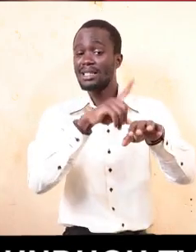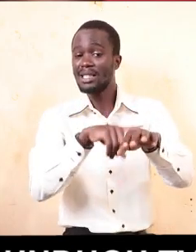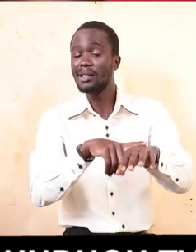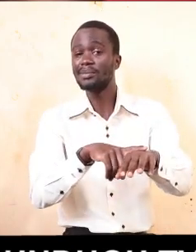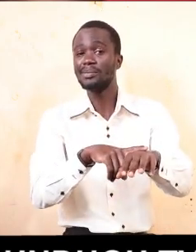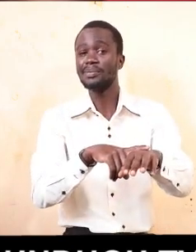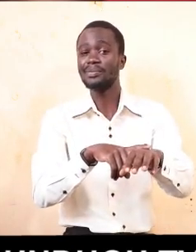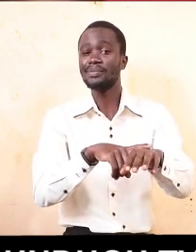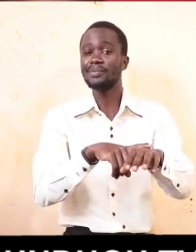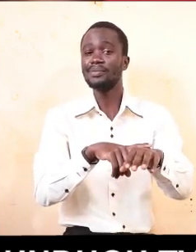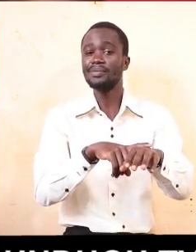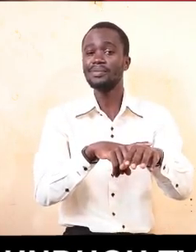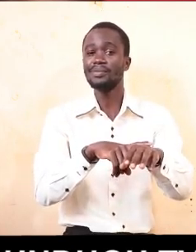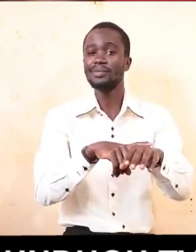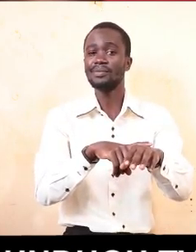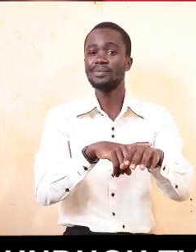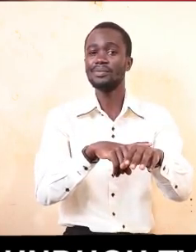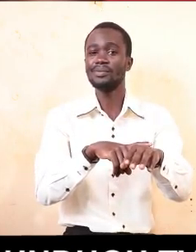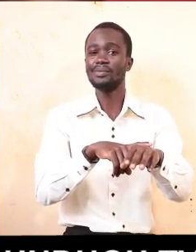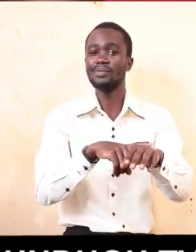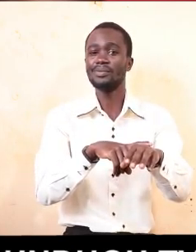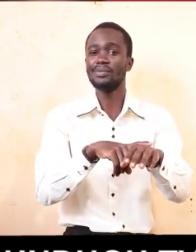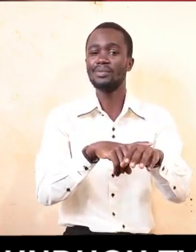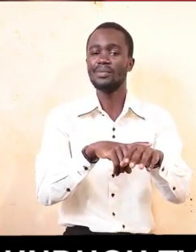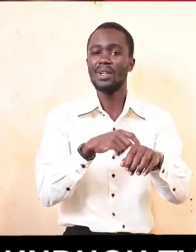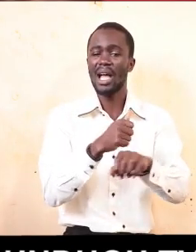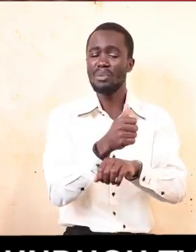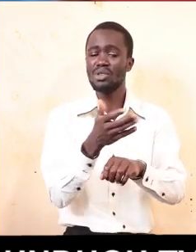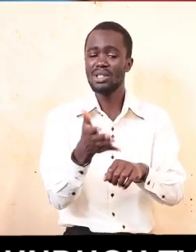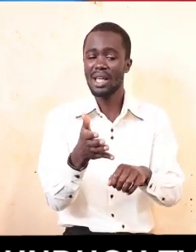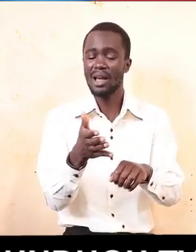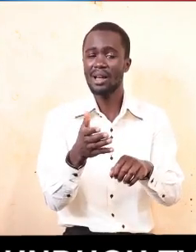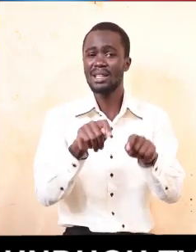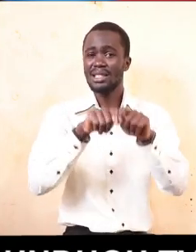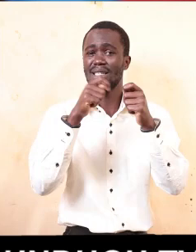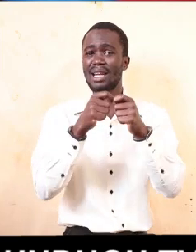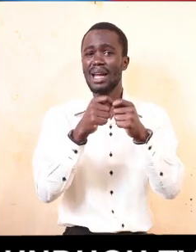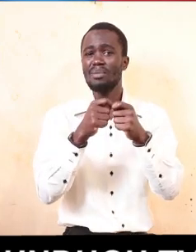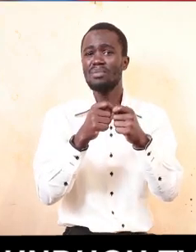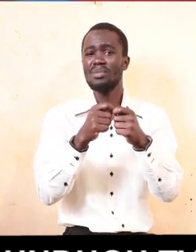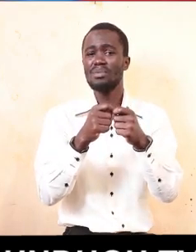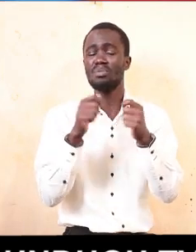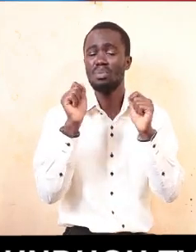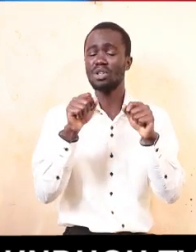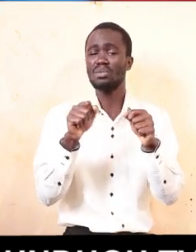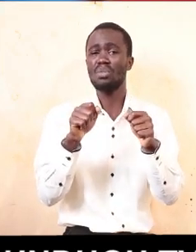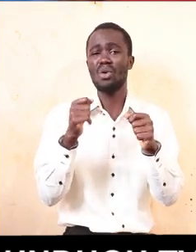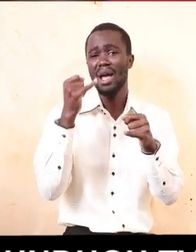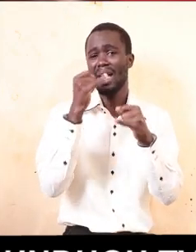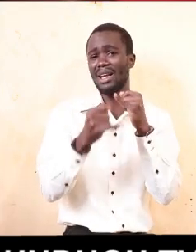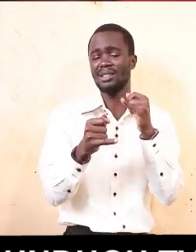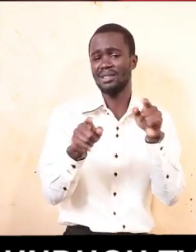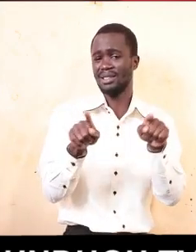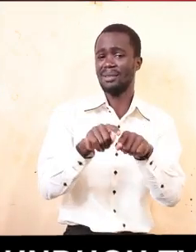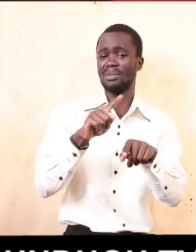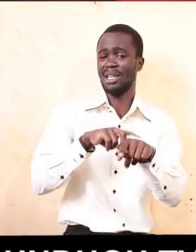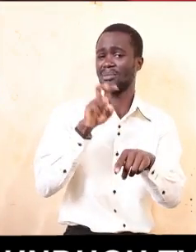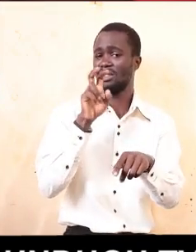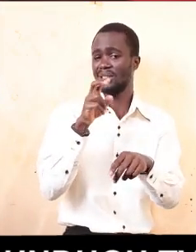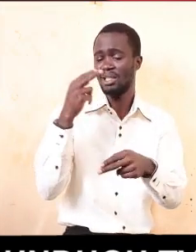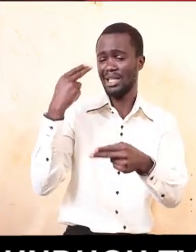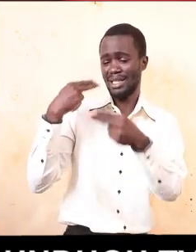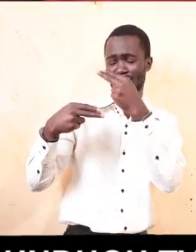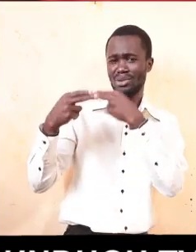inaweza kuangamiza hata kabila, inaangamizwa kabisa. Na hivyo ni kusema hata wakati tunaangalia historia